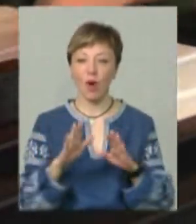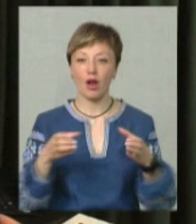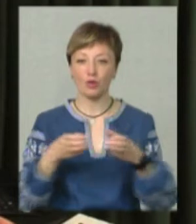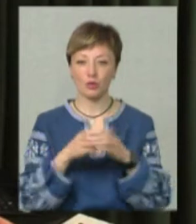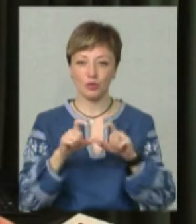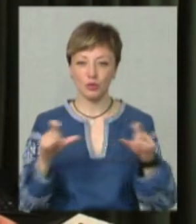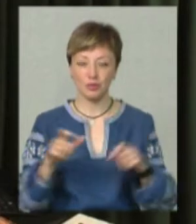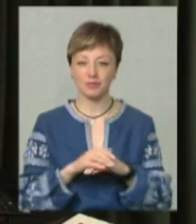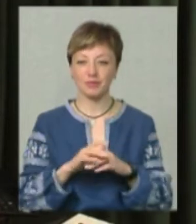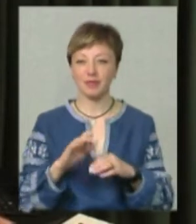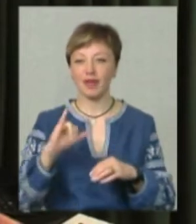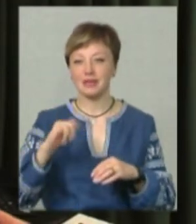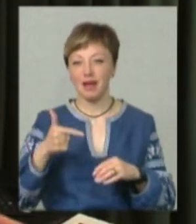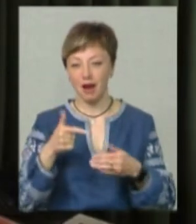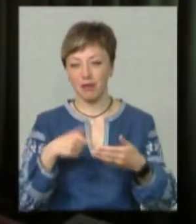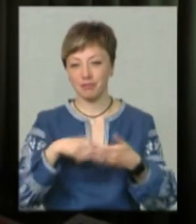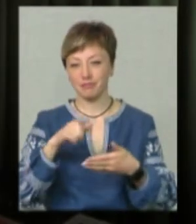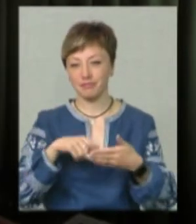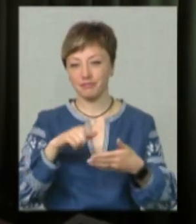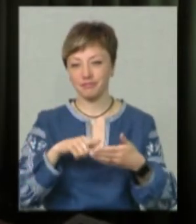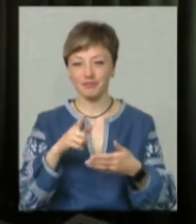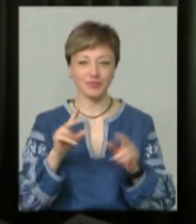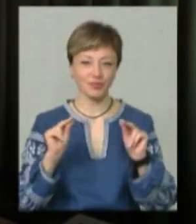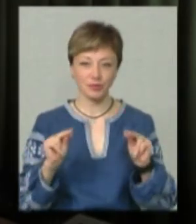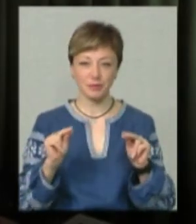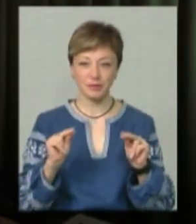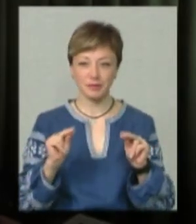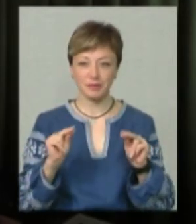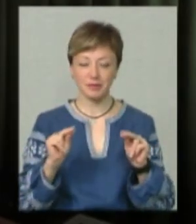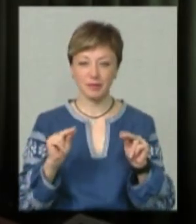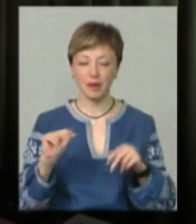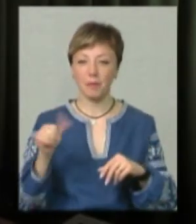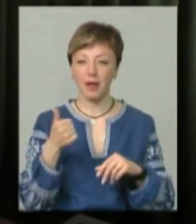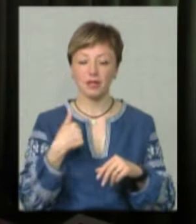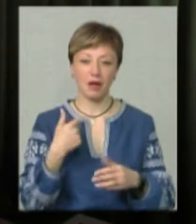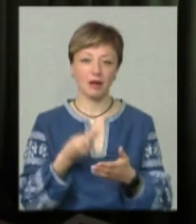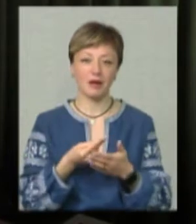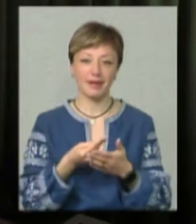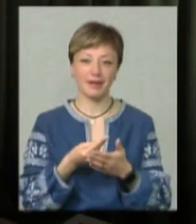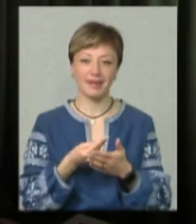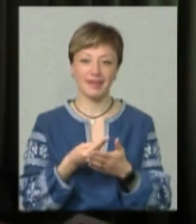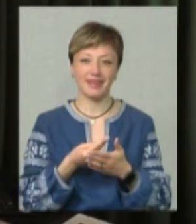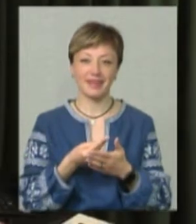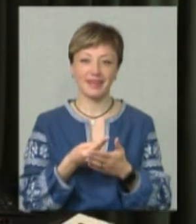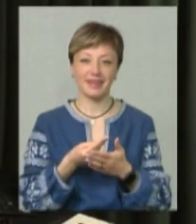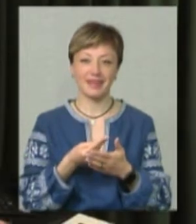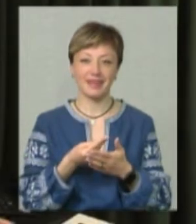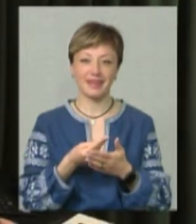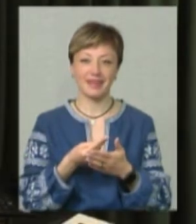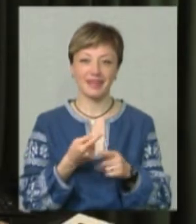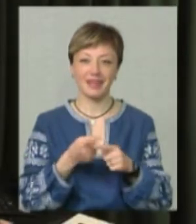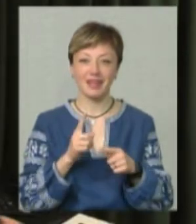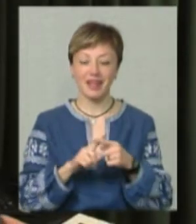студію. Інстаграм лістала, якщо чесно, ну, перше я оцінила те, що Юліани було